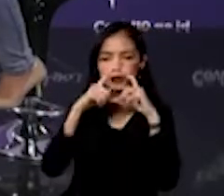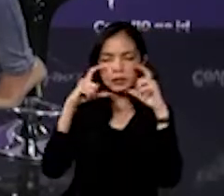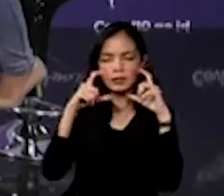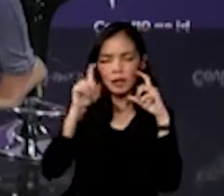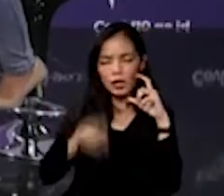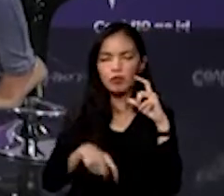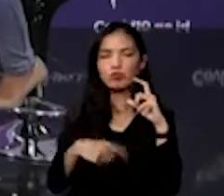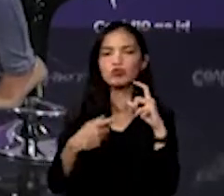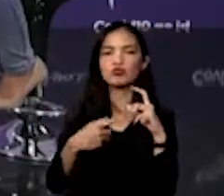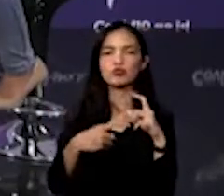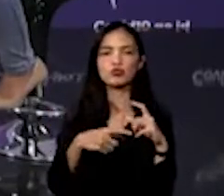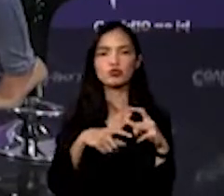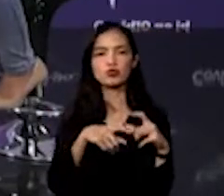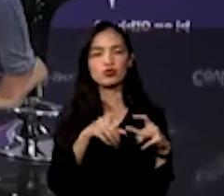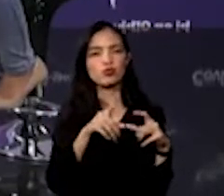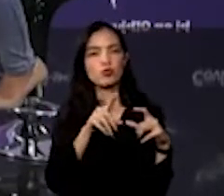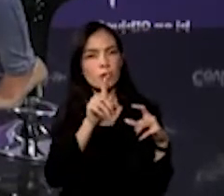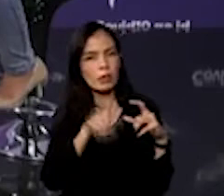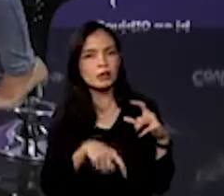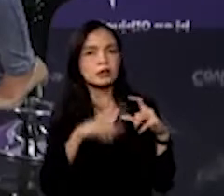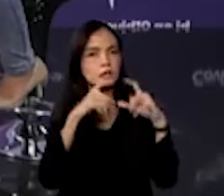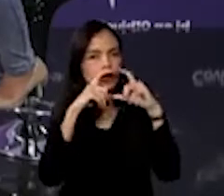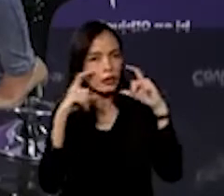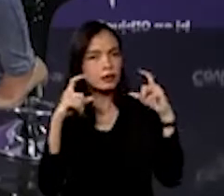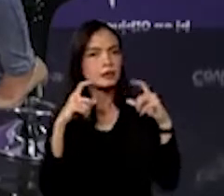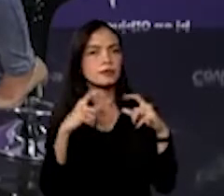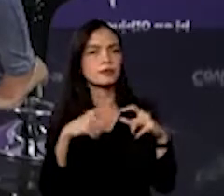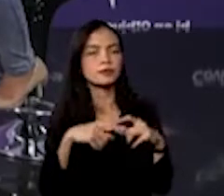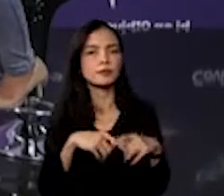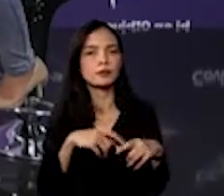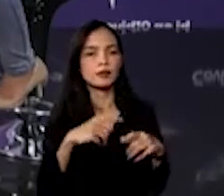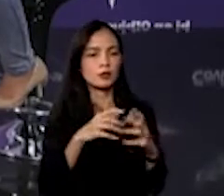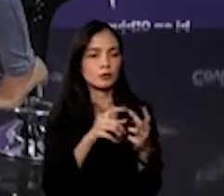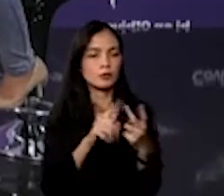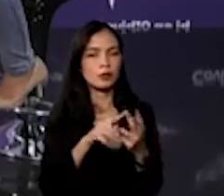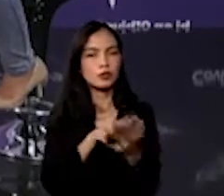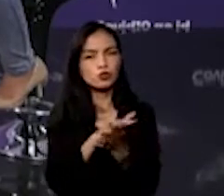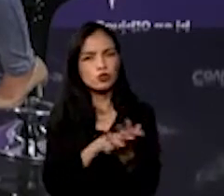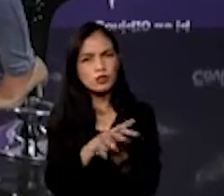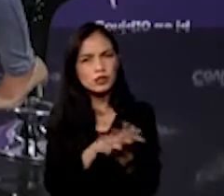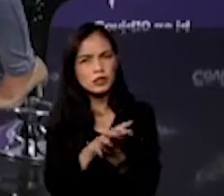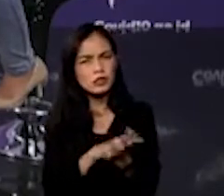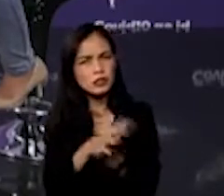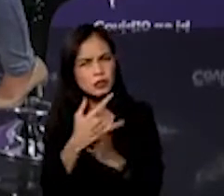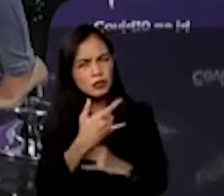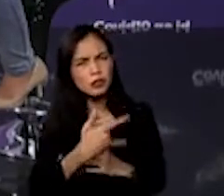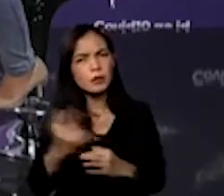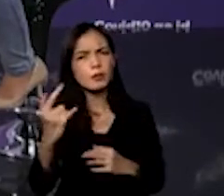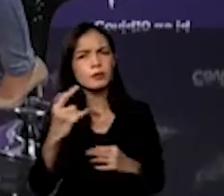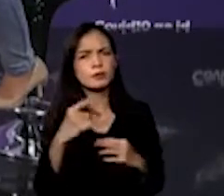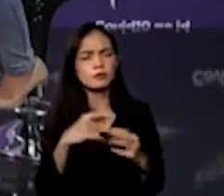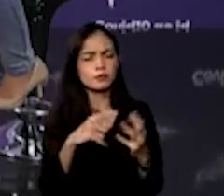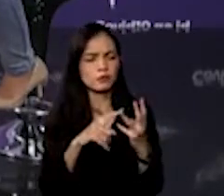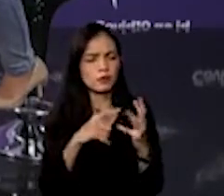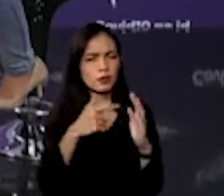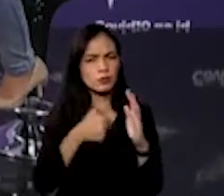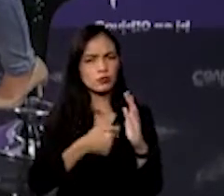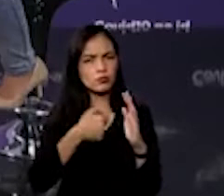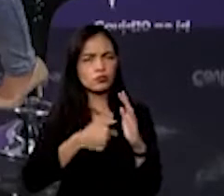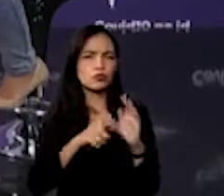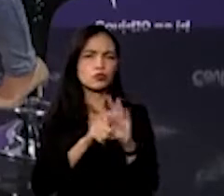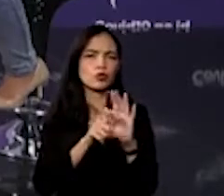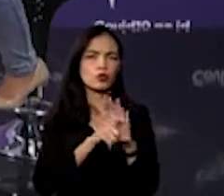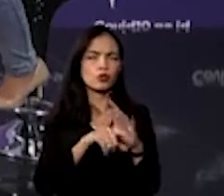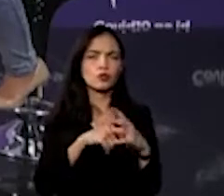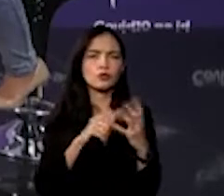bisa gak pakai ya harus pakai masker setiap waktu cuci tangan ini tadi hand sanitizer ini yang